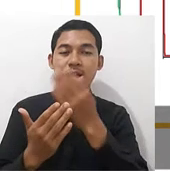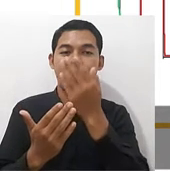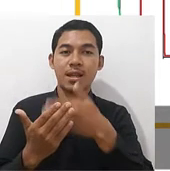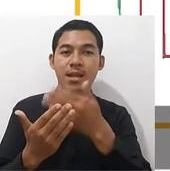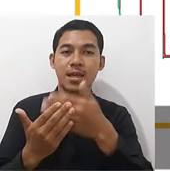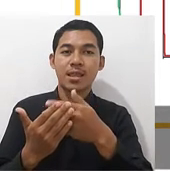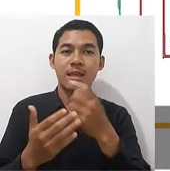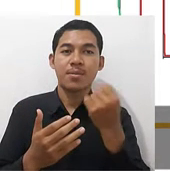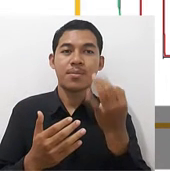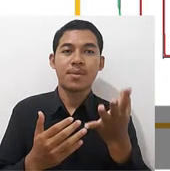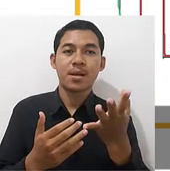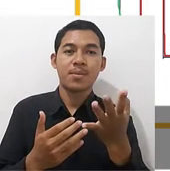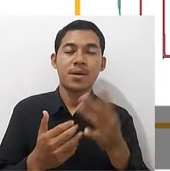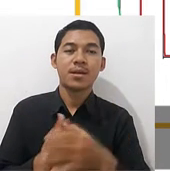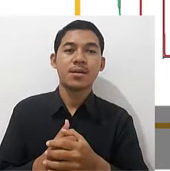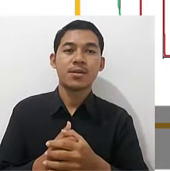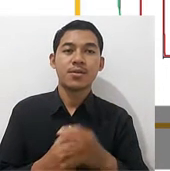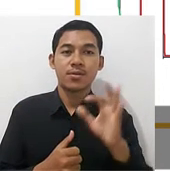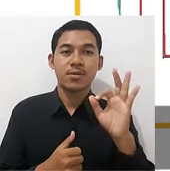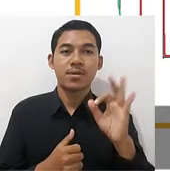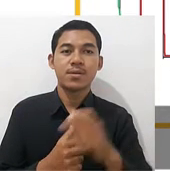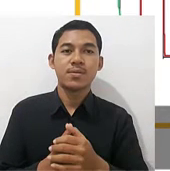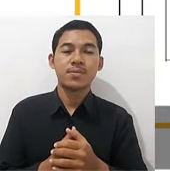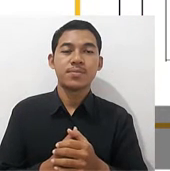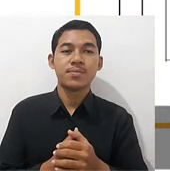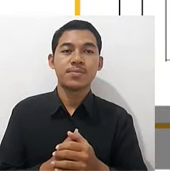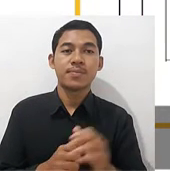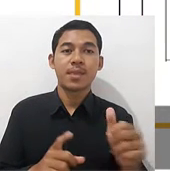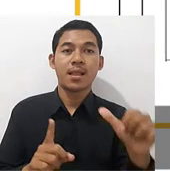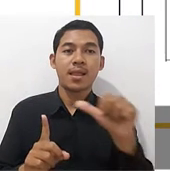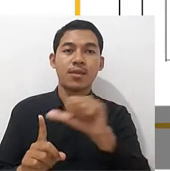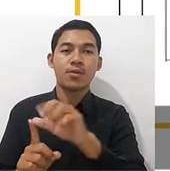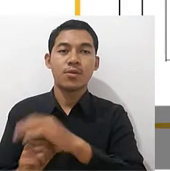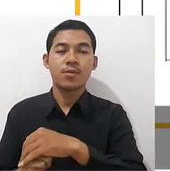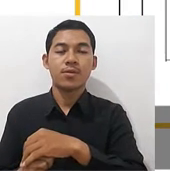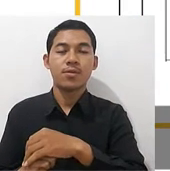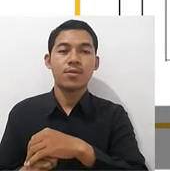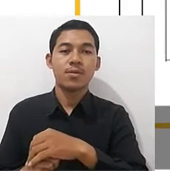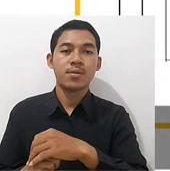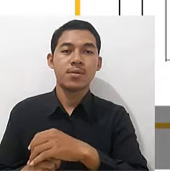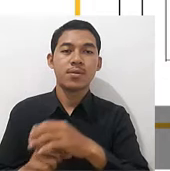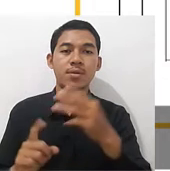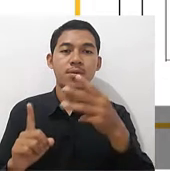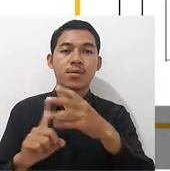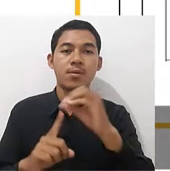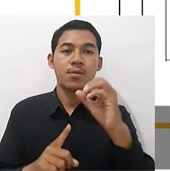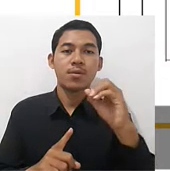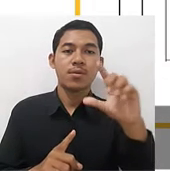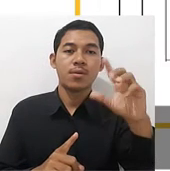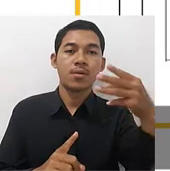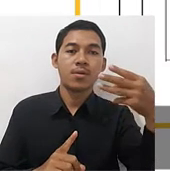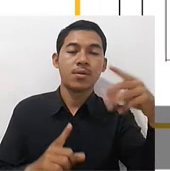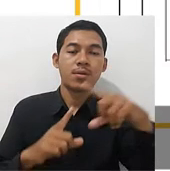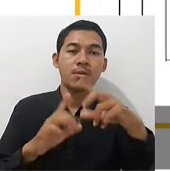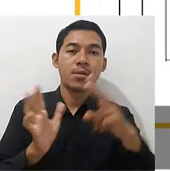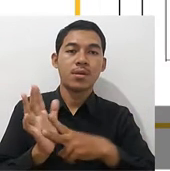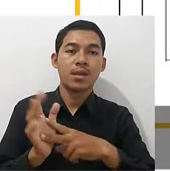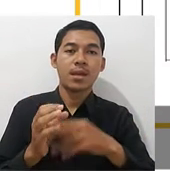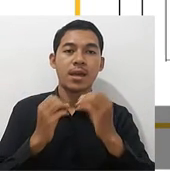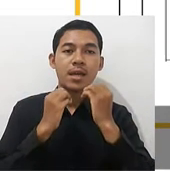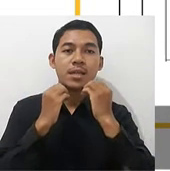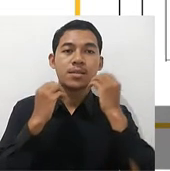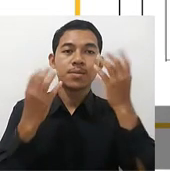Kira-kira hasilnya berapa? Nah, itu kayak gitu. Oke. Nah, selanjutnya tentang Boolean expression. Jadi sini